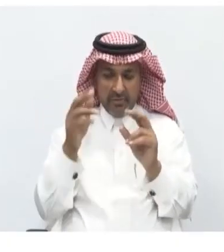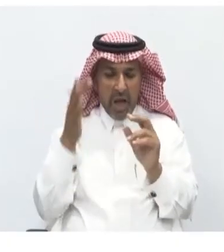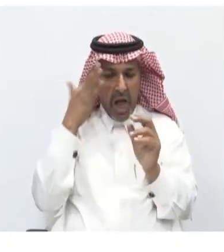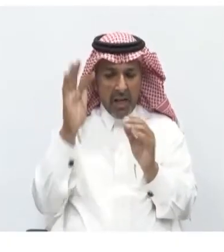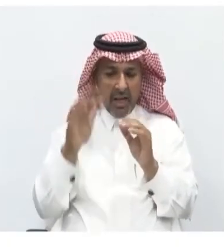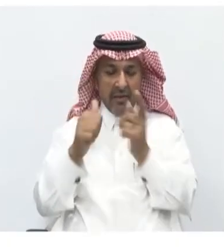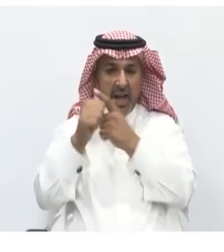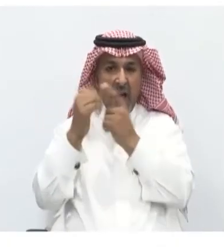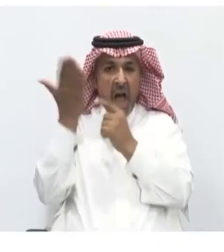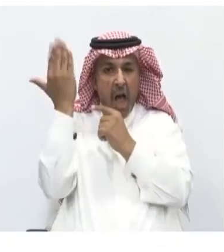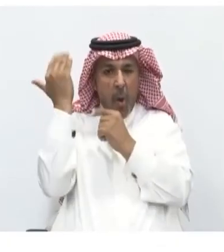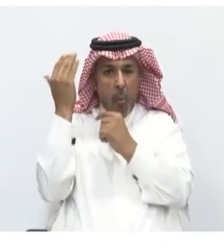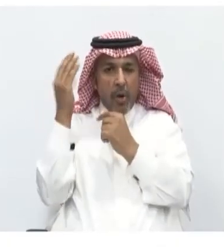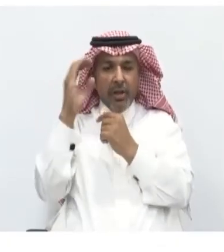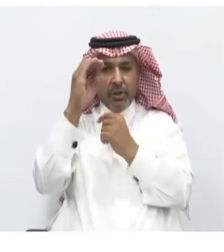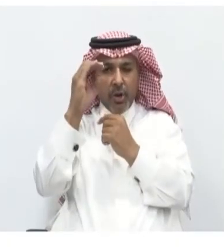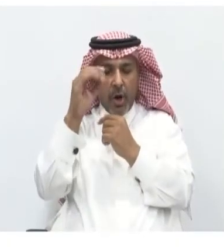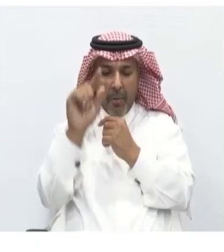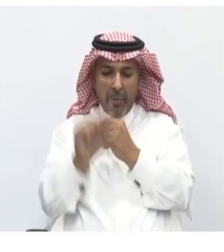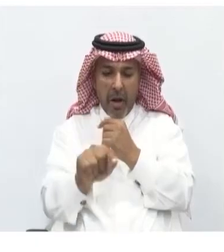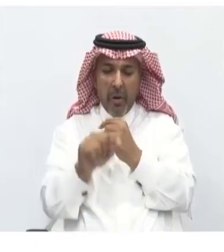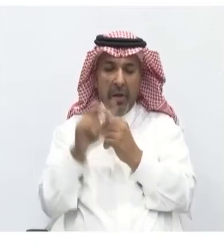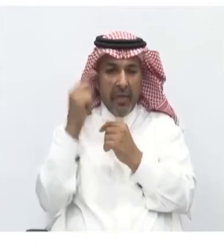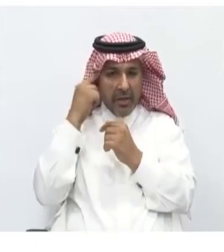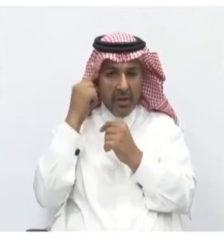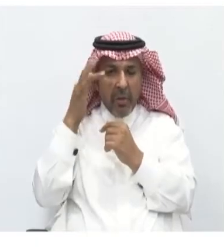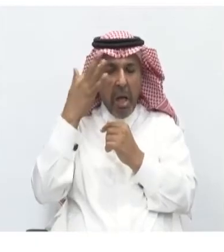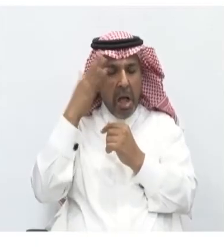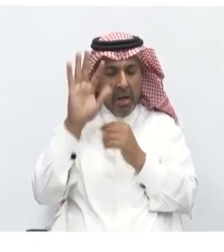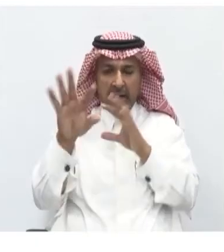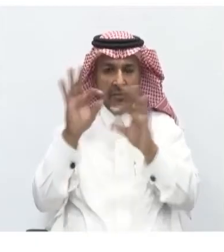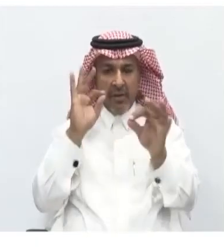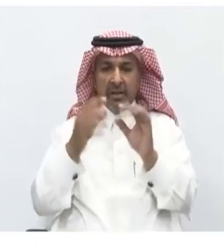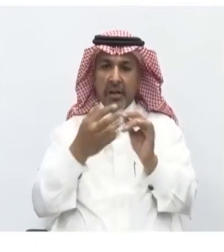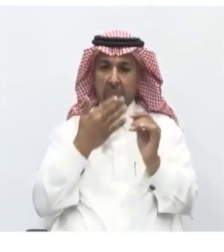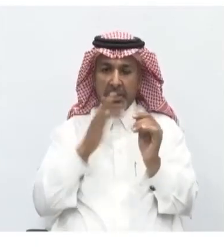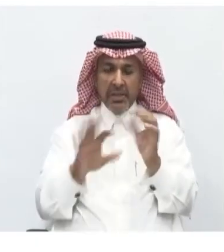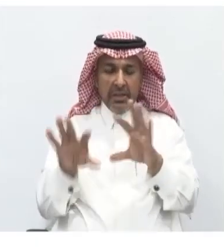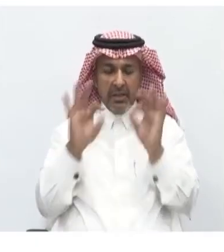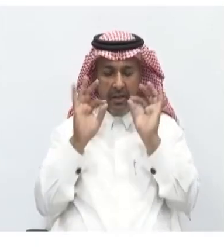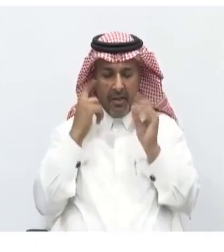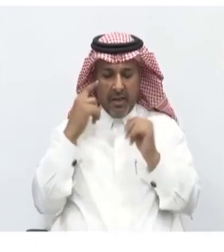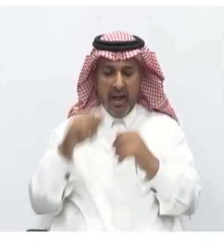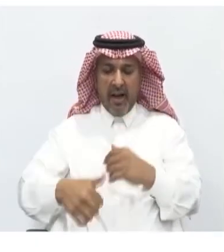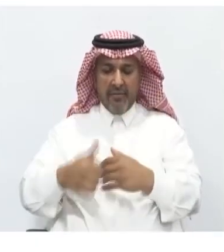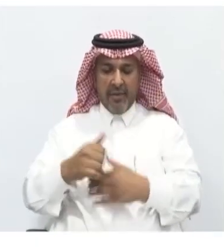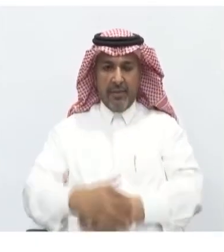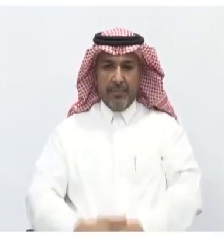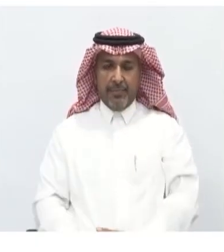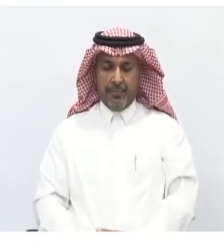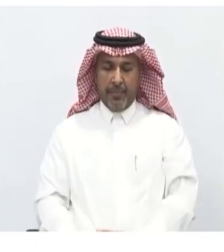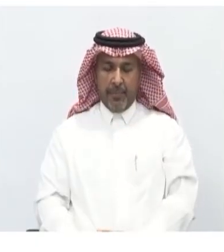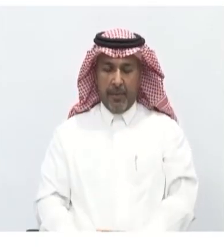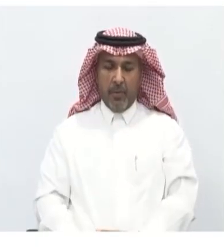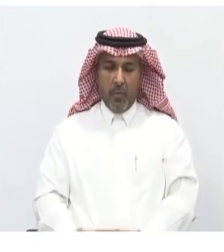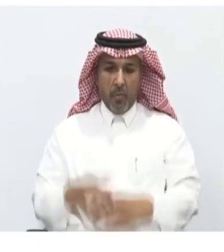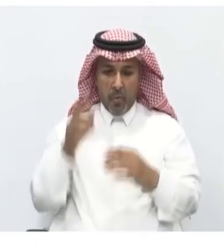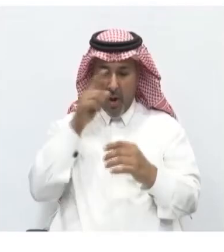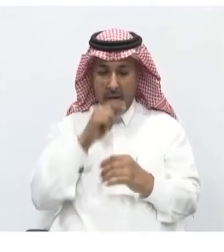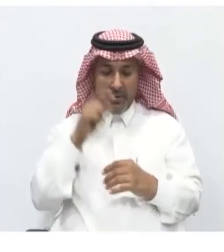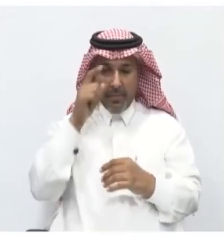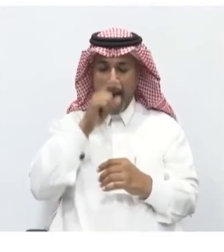اذا كما هو متوقع من قانون حفظ الكتله فان مجموع كتل المواد المتفاعله يساوي مجموع كتل